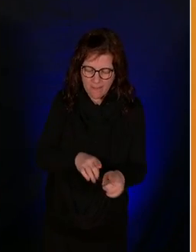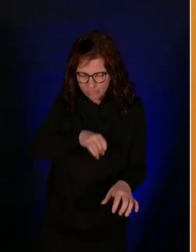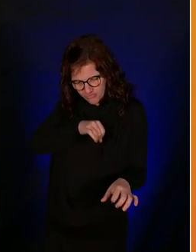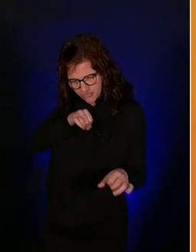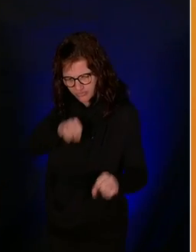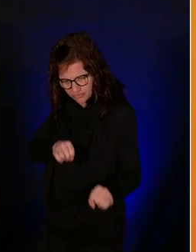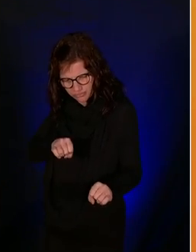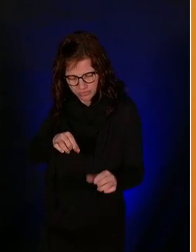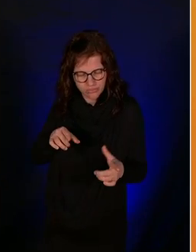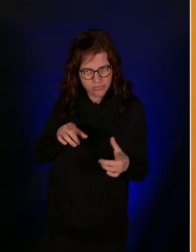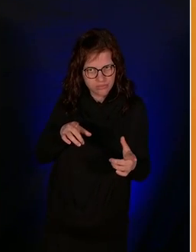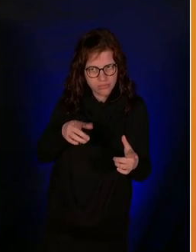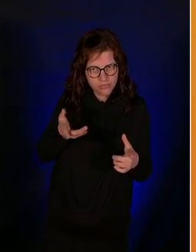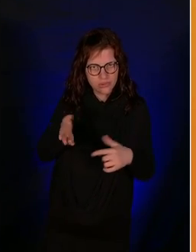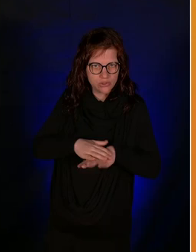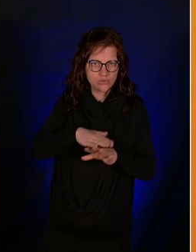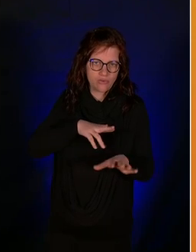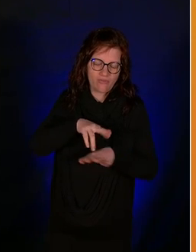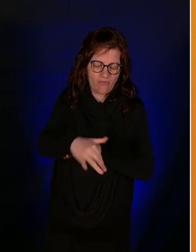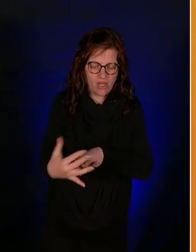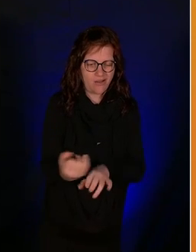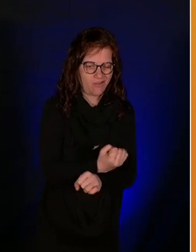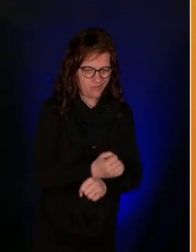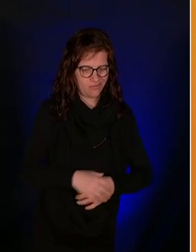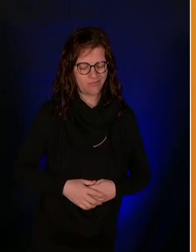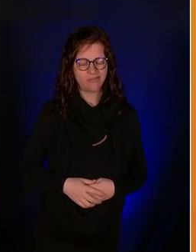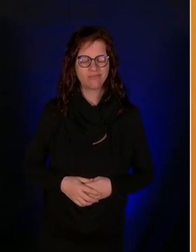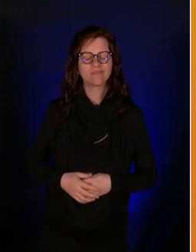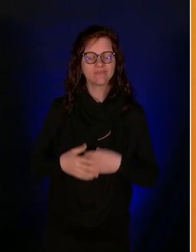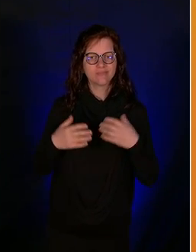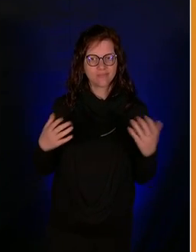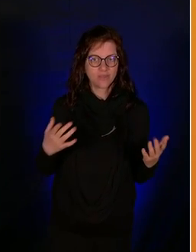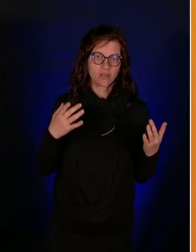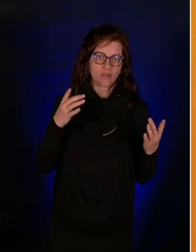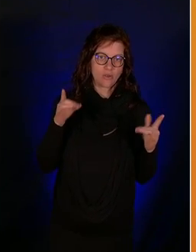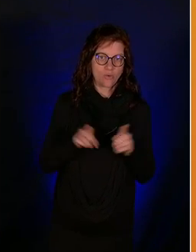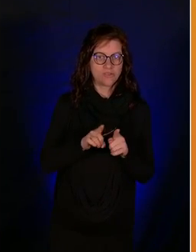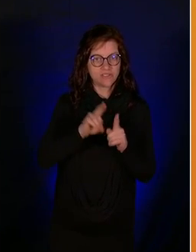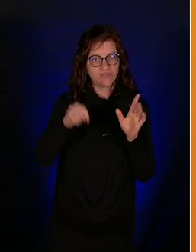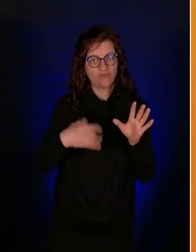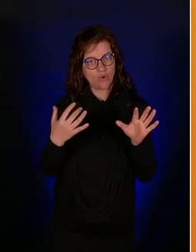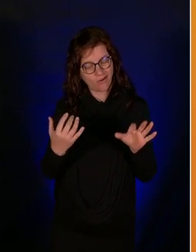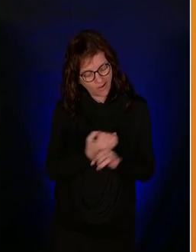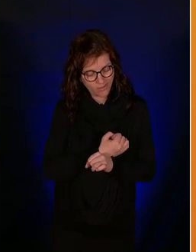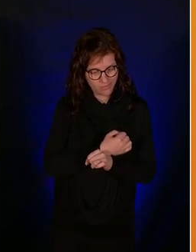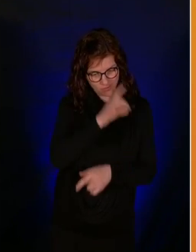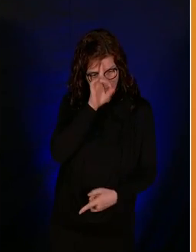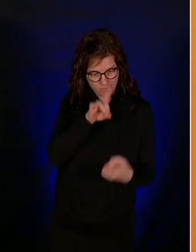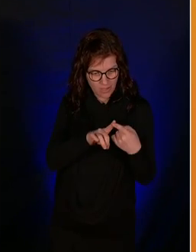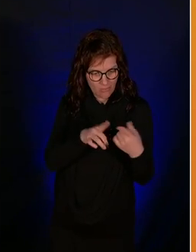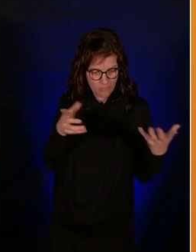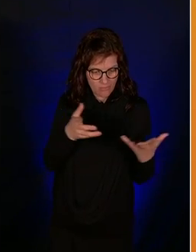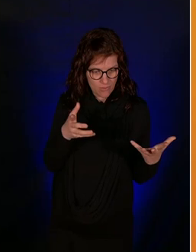on lâche rien et on gagne à la fin. Et alors il faut aussi gagner, hein, ne pas perdre de terrain sur